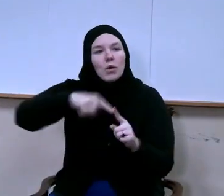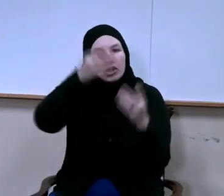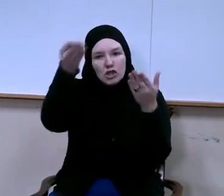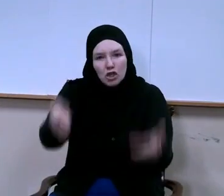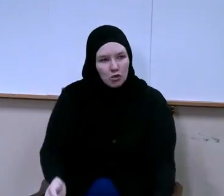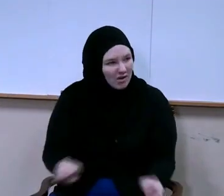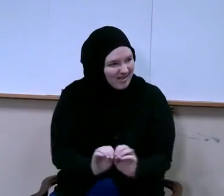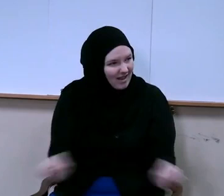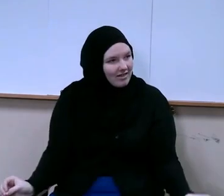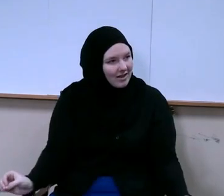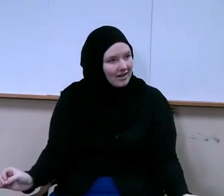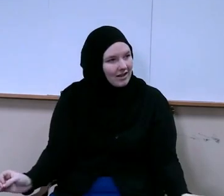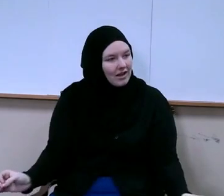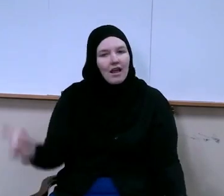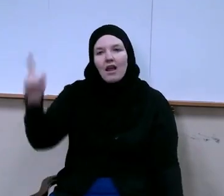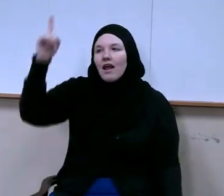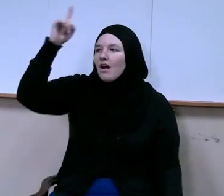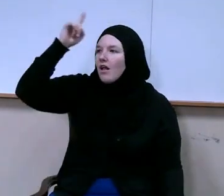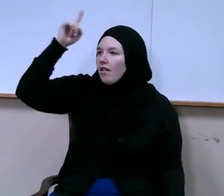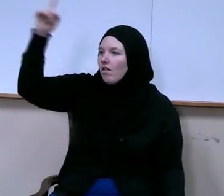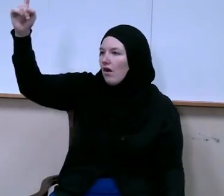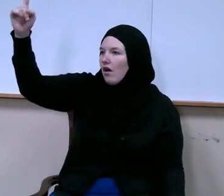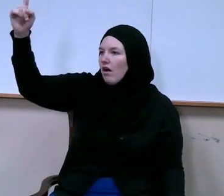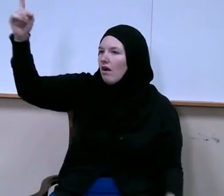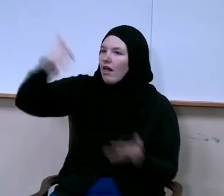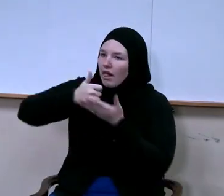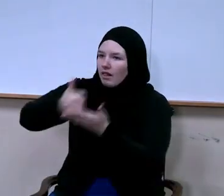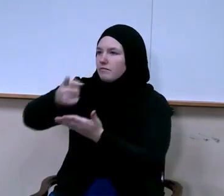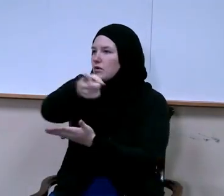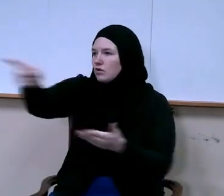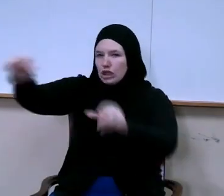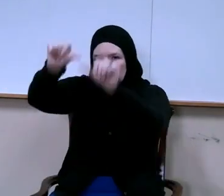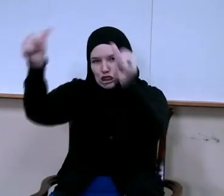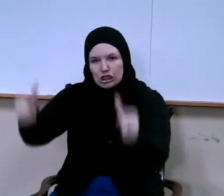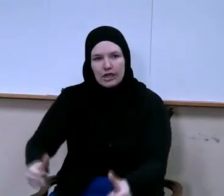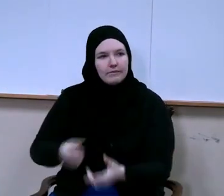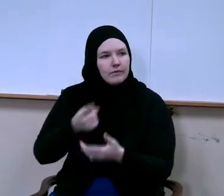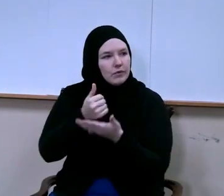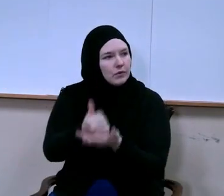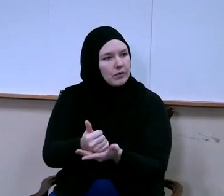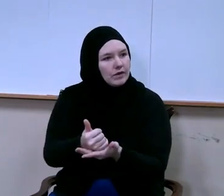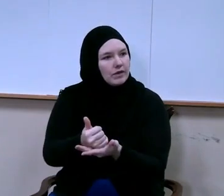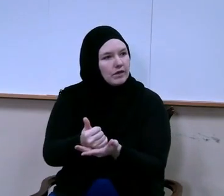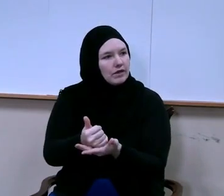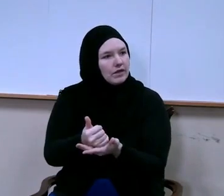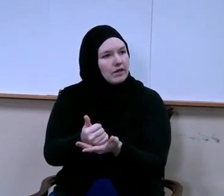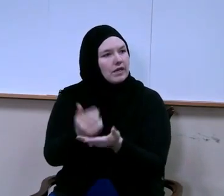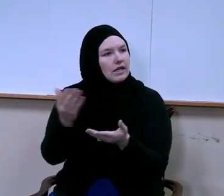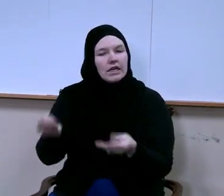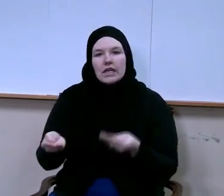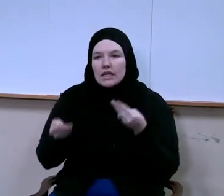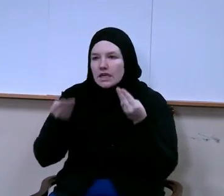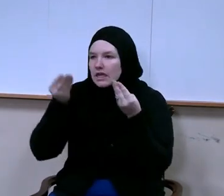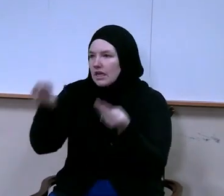were nothing and He turned you into the man or the woman you are. He gave you السمع